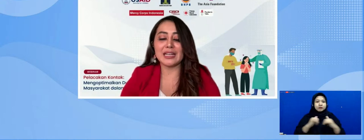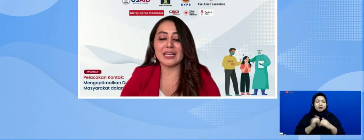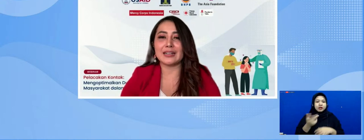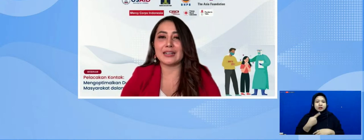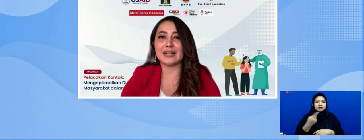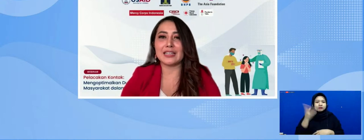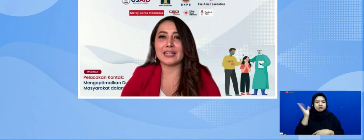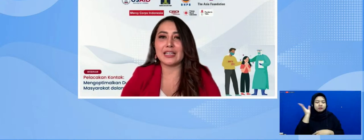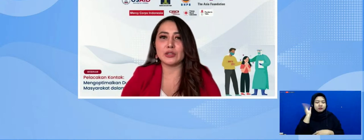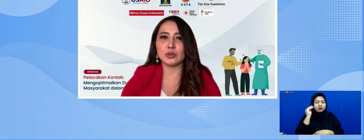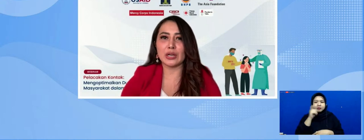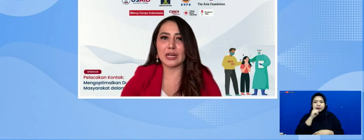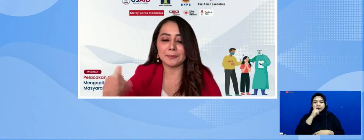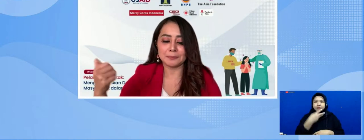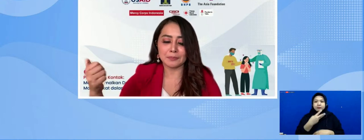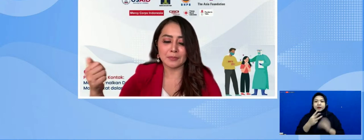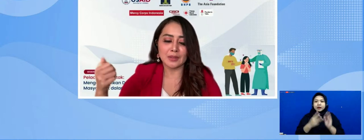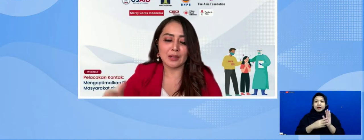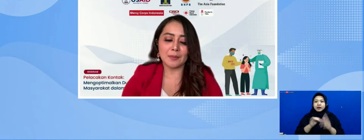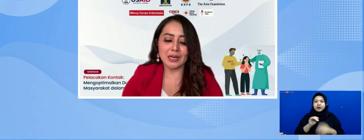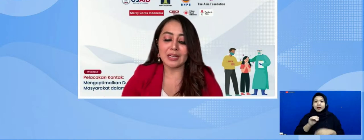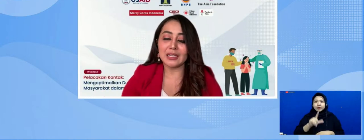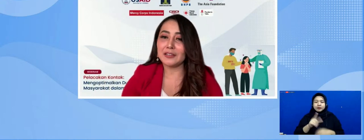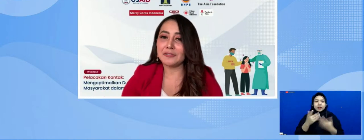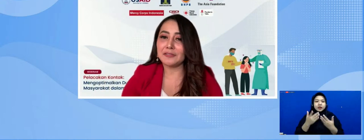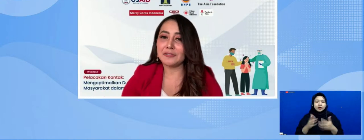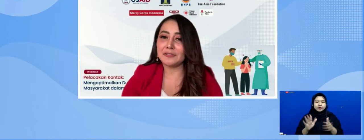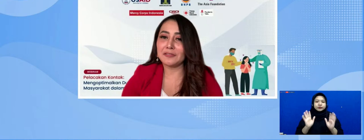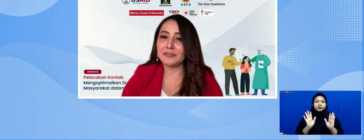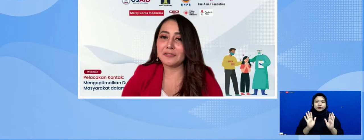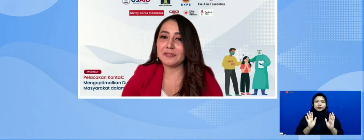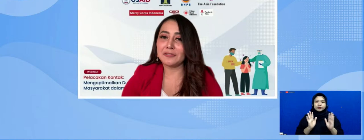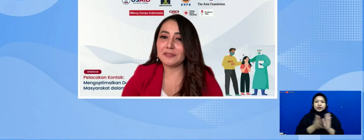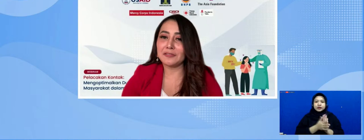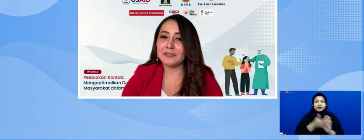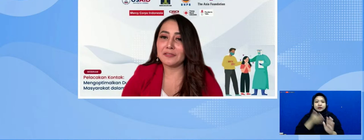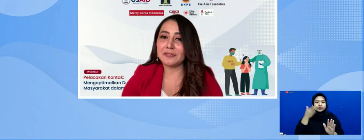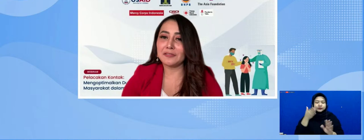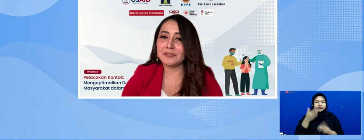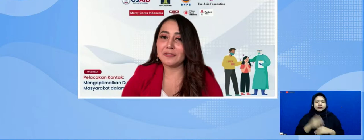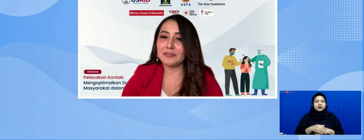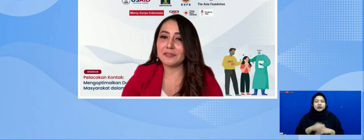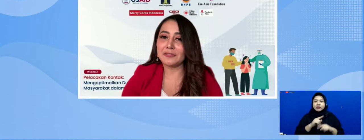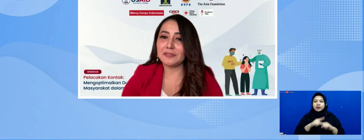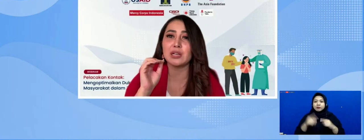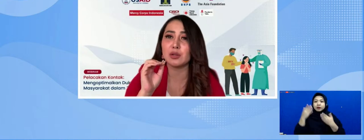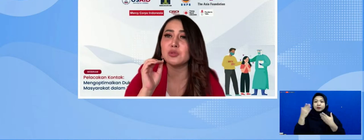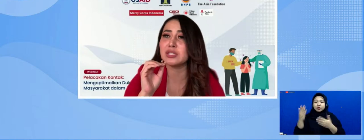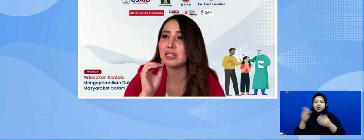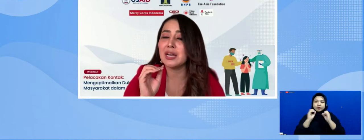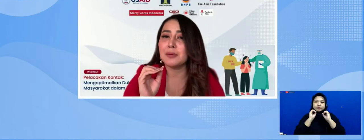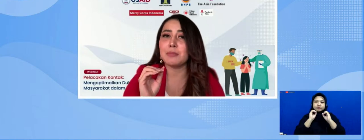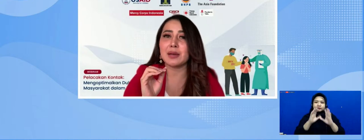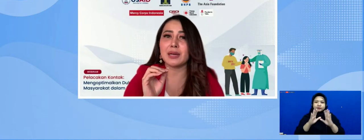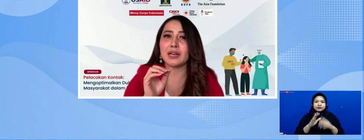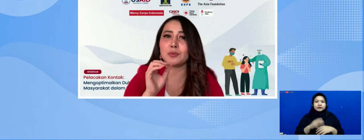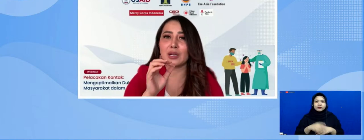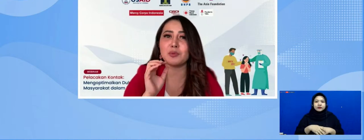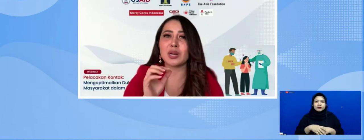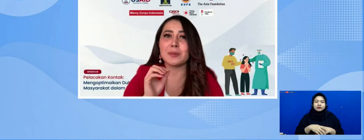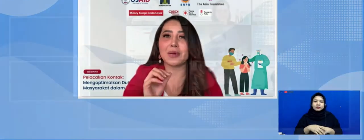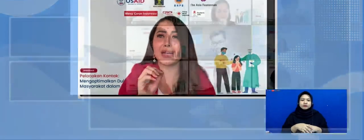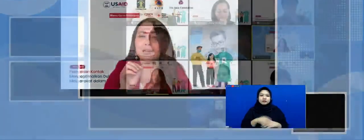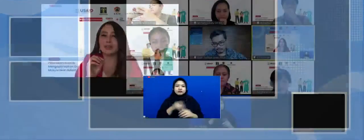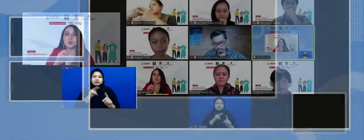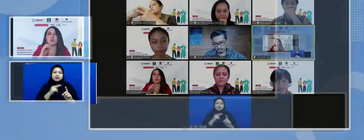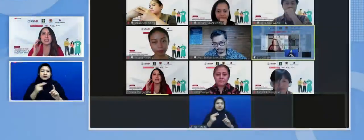mendengarkan Pak Emil Dardak yang sudah lift dari forum ini, tapi beliau menekankan satu kata kunci, yaitu public perception.